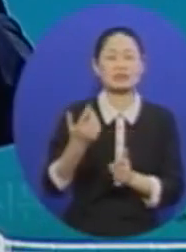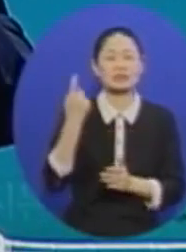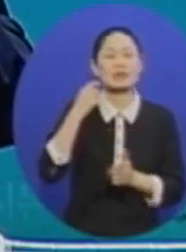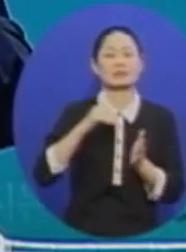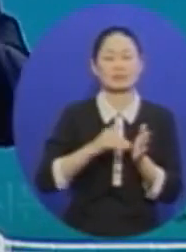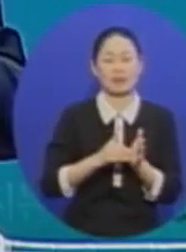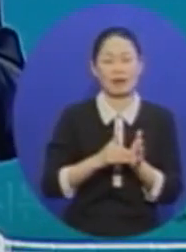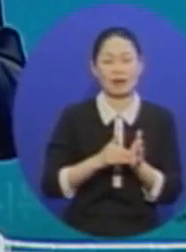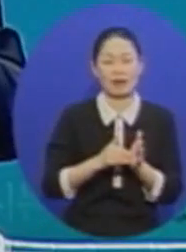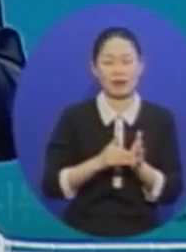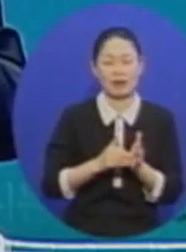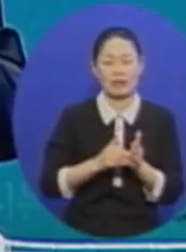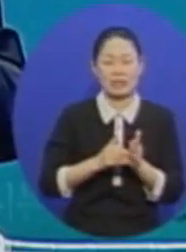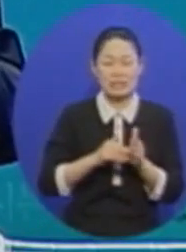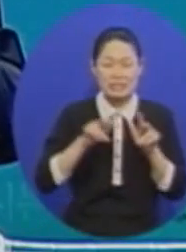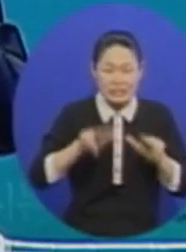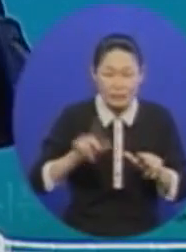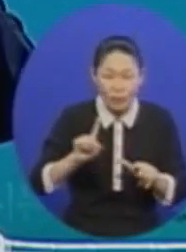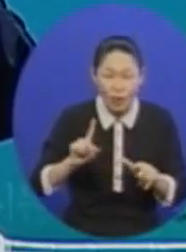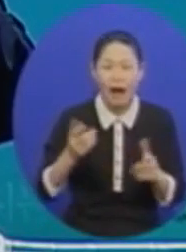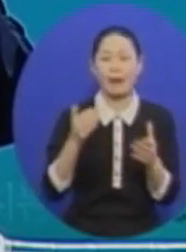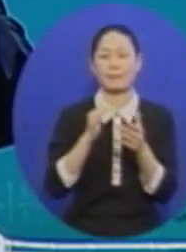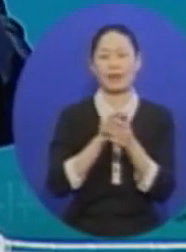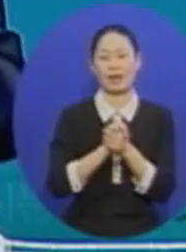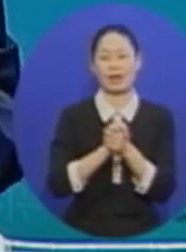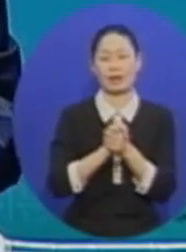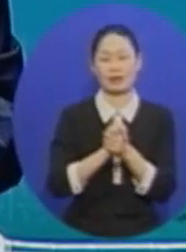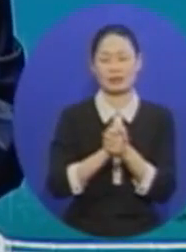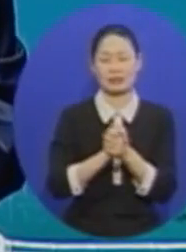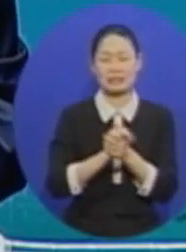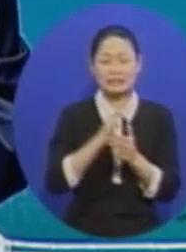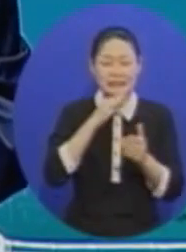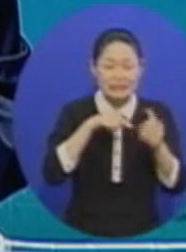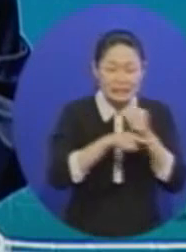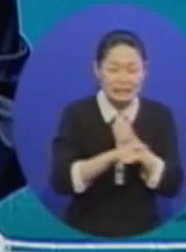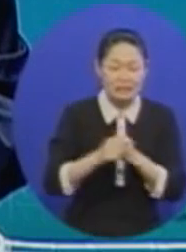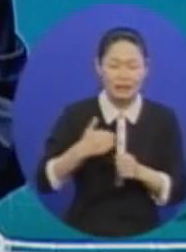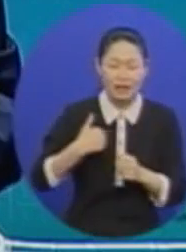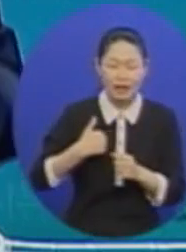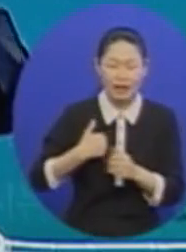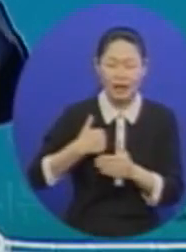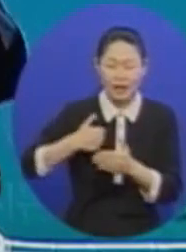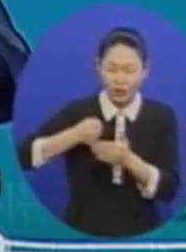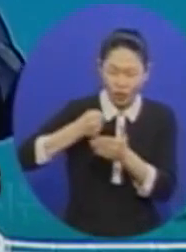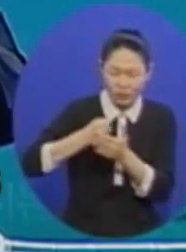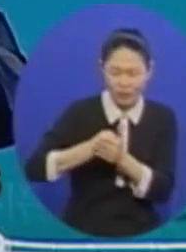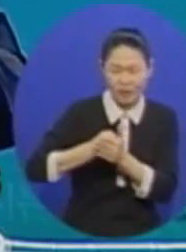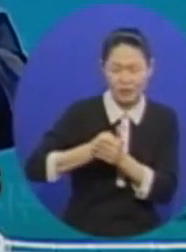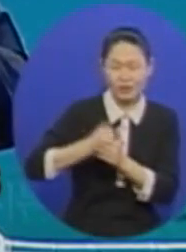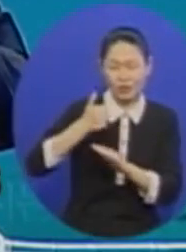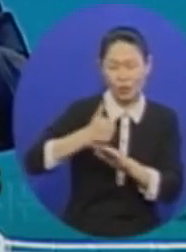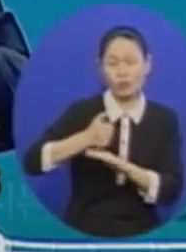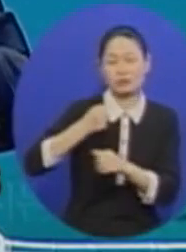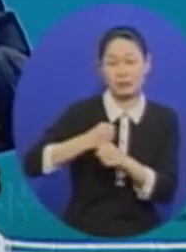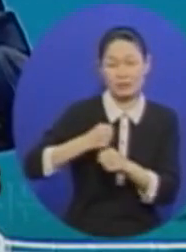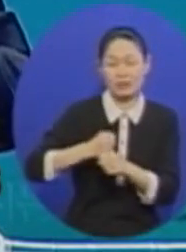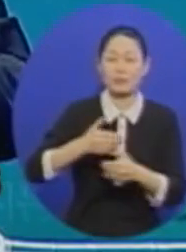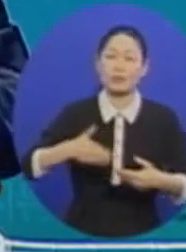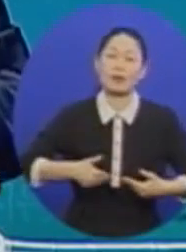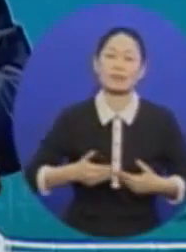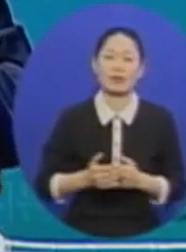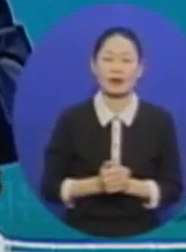이제는 아멘 인다 그 진리를 결론 3 다 그것만 필요한 것이에요